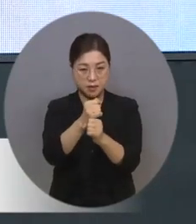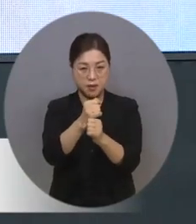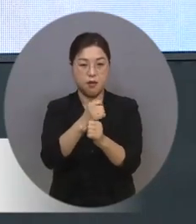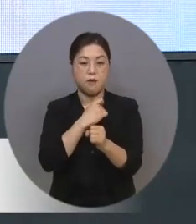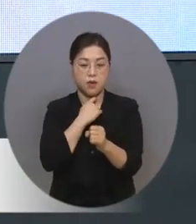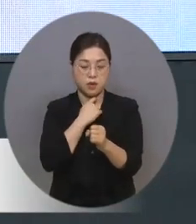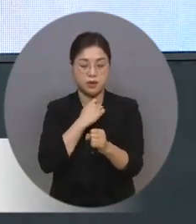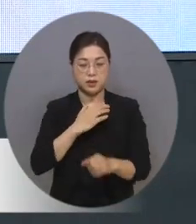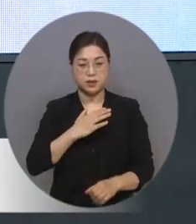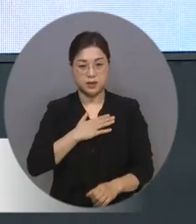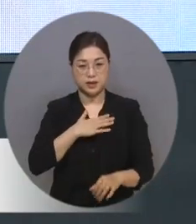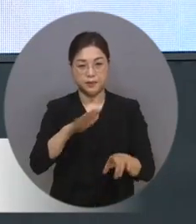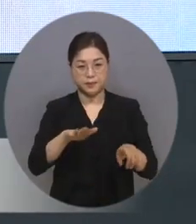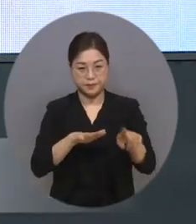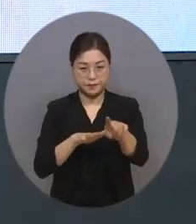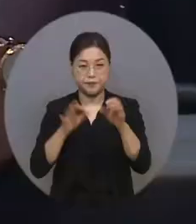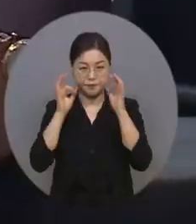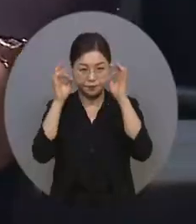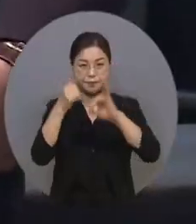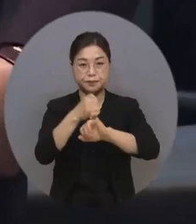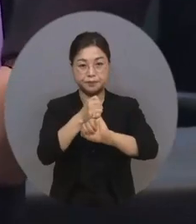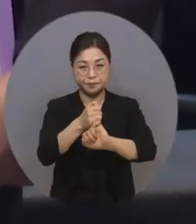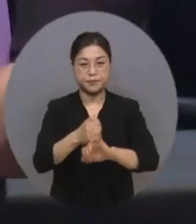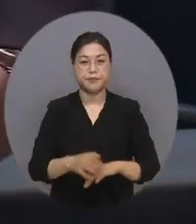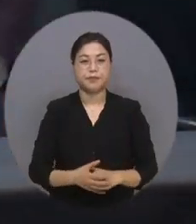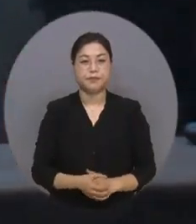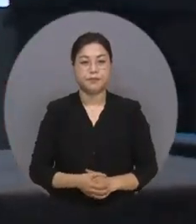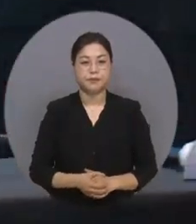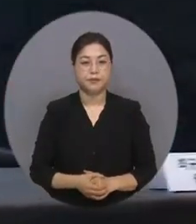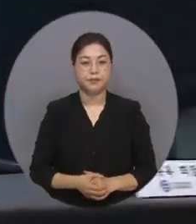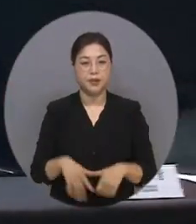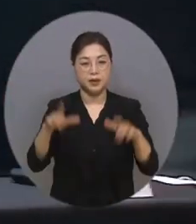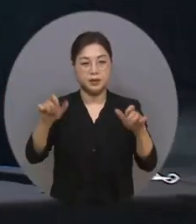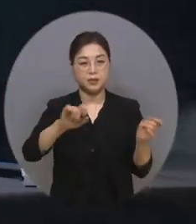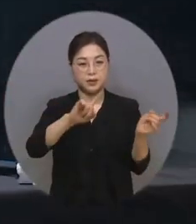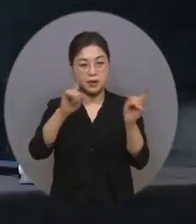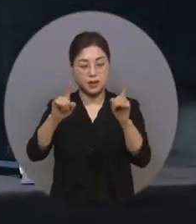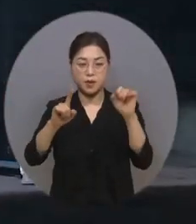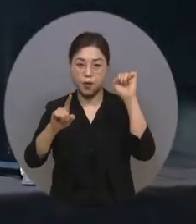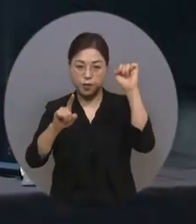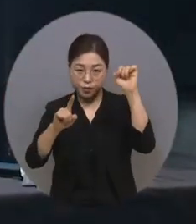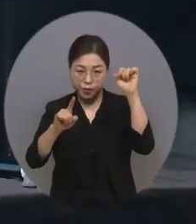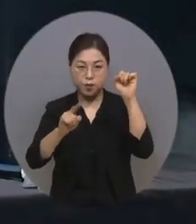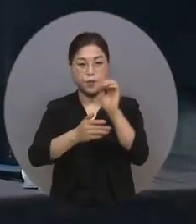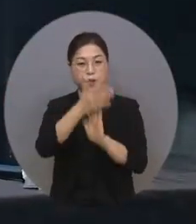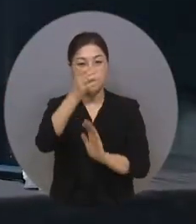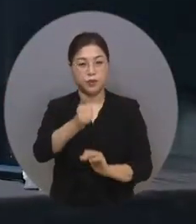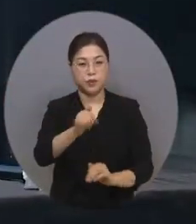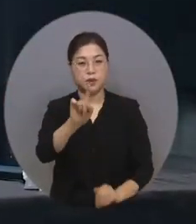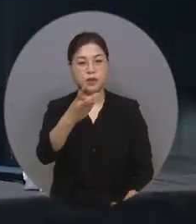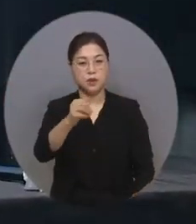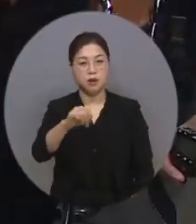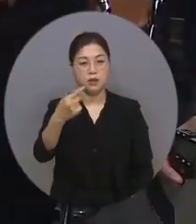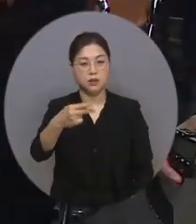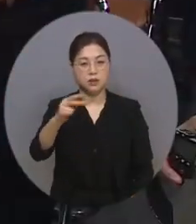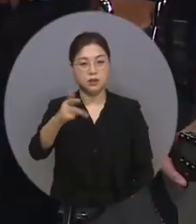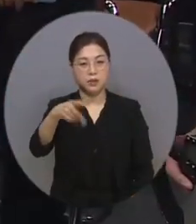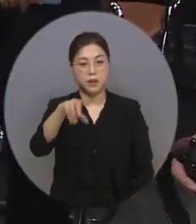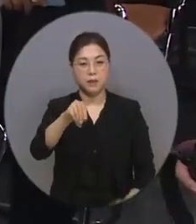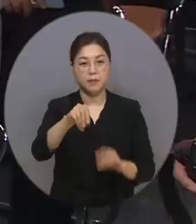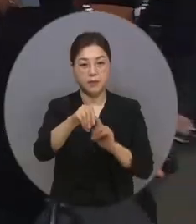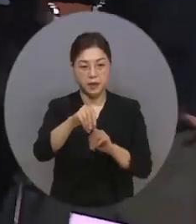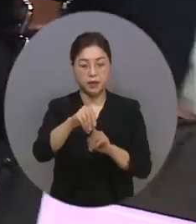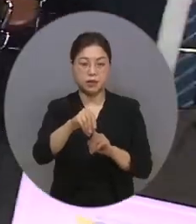위해서 제가 앞장을 서겠습니다. 이날 지역살리기운동본부는 1억 2,700만 원 상당의 현금과